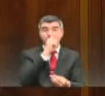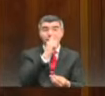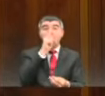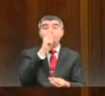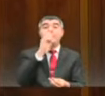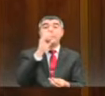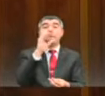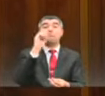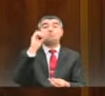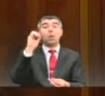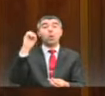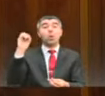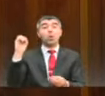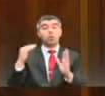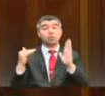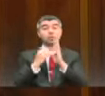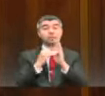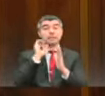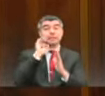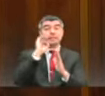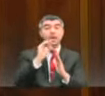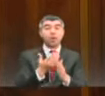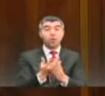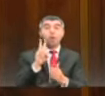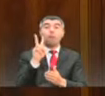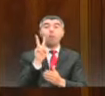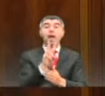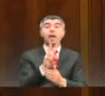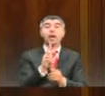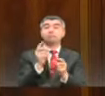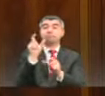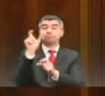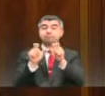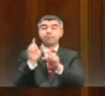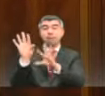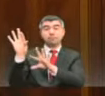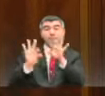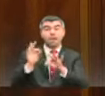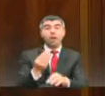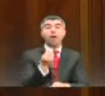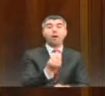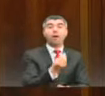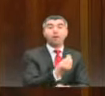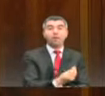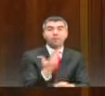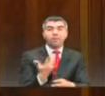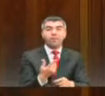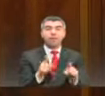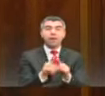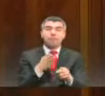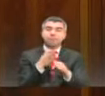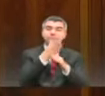إن شاء الله من الاستفادة من البرنامج الوطني للتخييم وتحسين ظروف الاستقبال وتحسين فضاءات